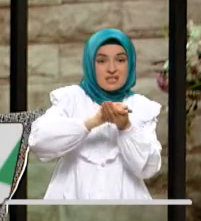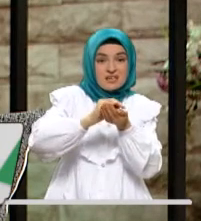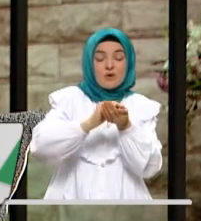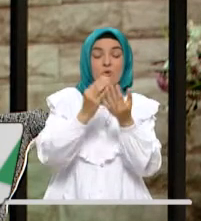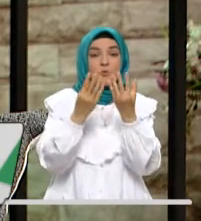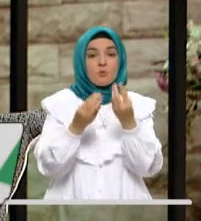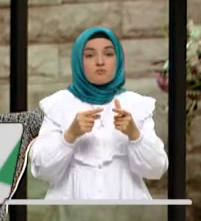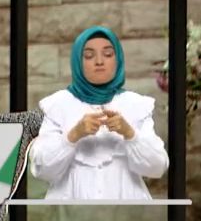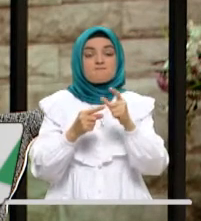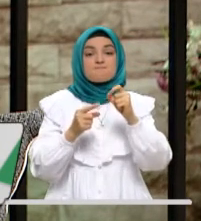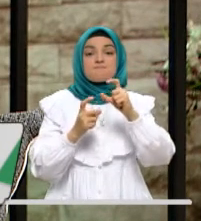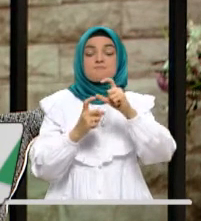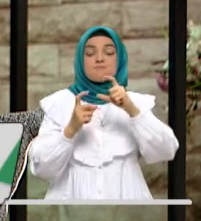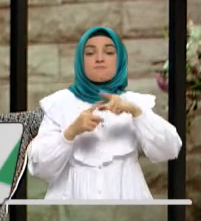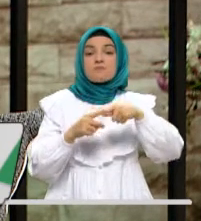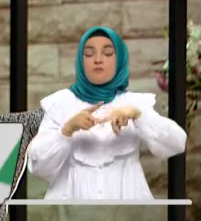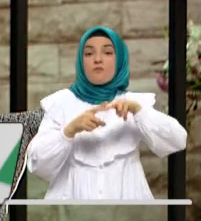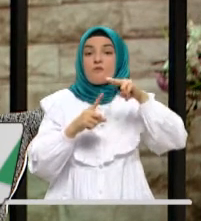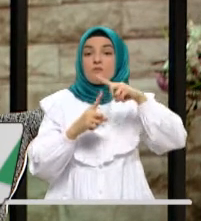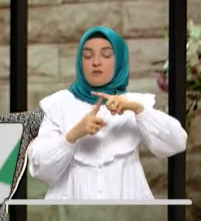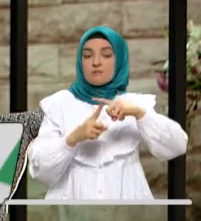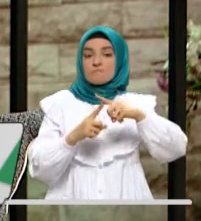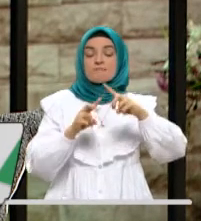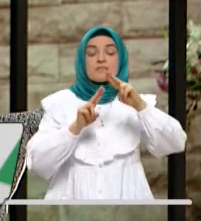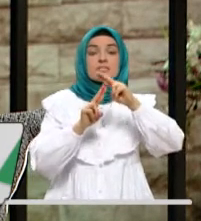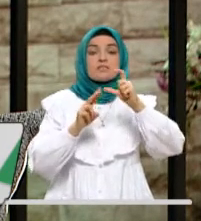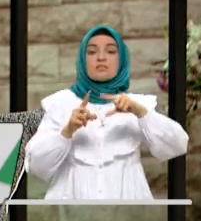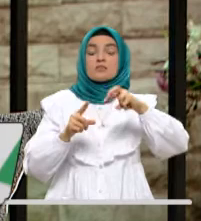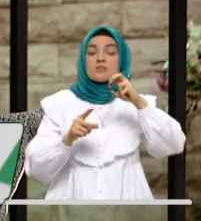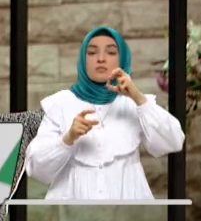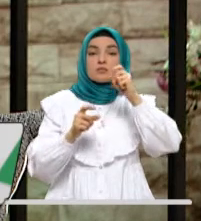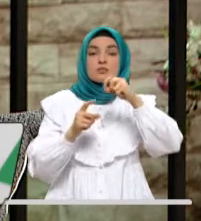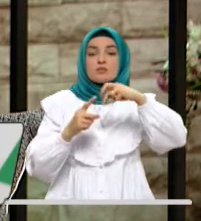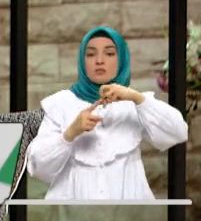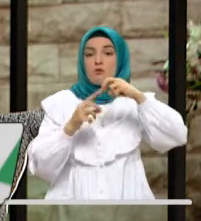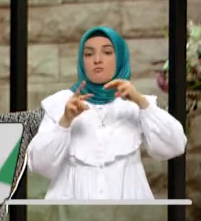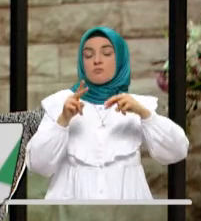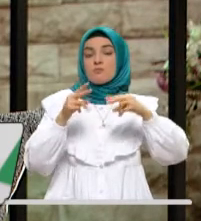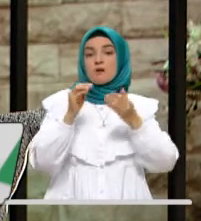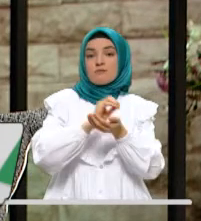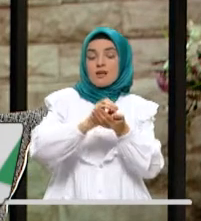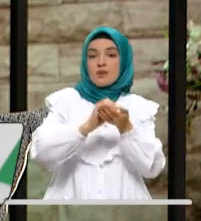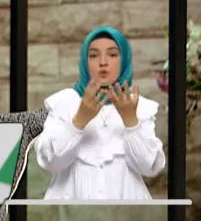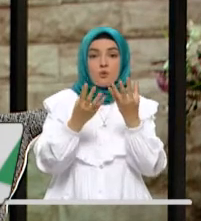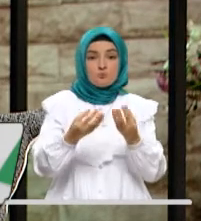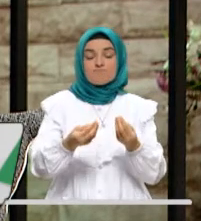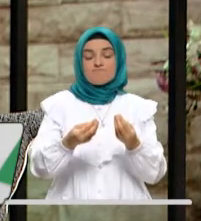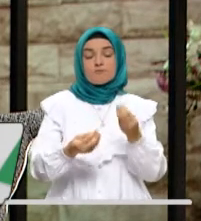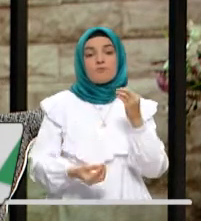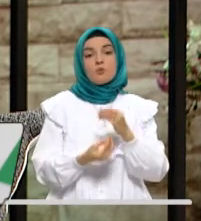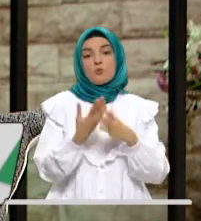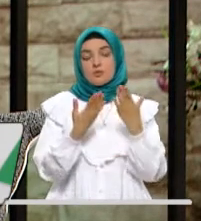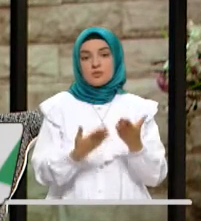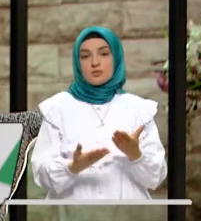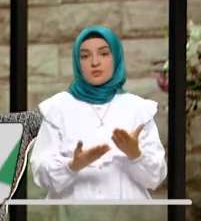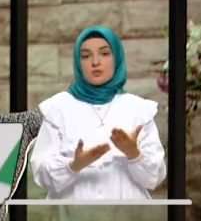fosfatlar, klor gibi deterjan atıklarının buna sebep olduğu ortaya çıkıyor. Çok güzel bir